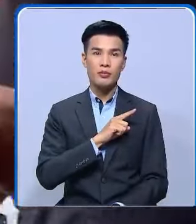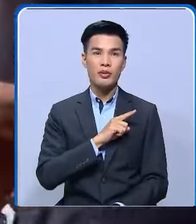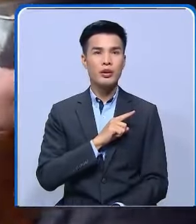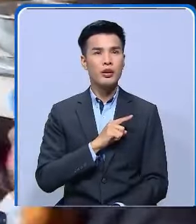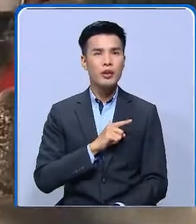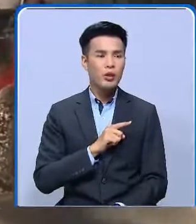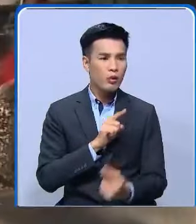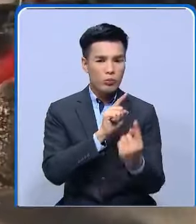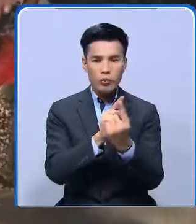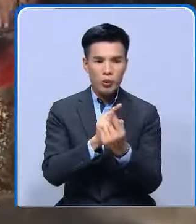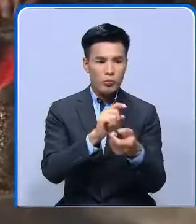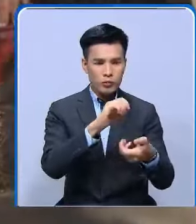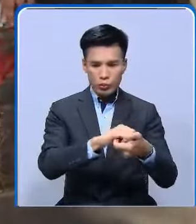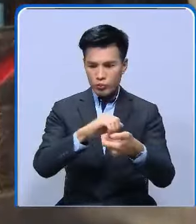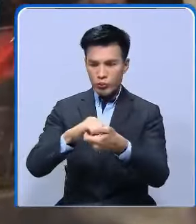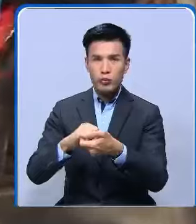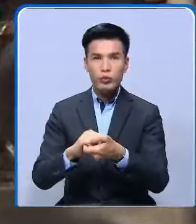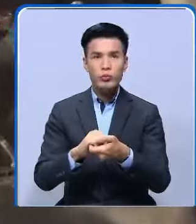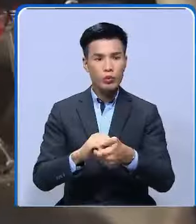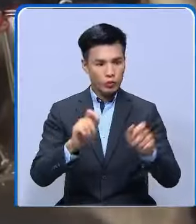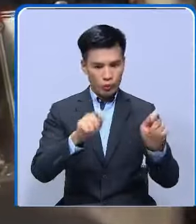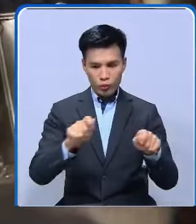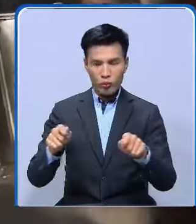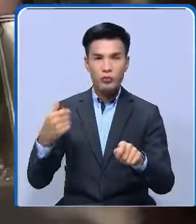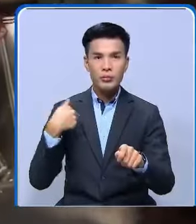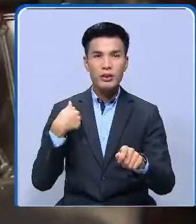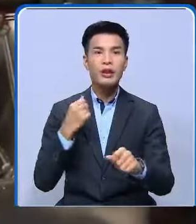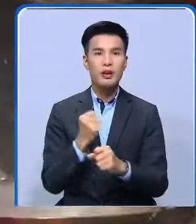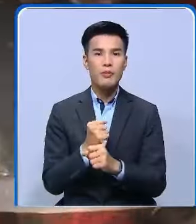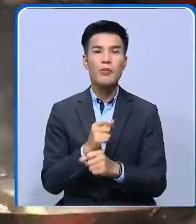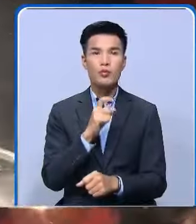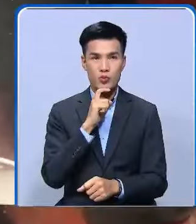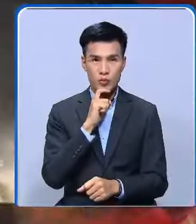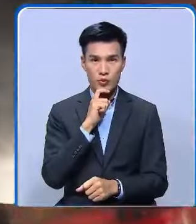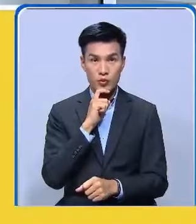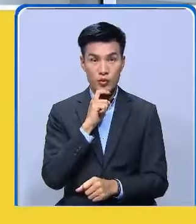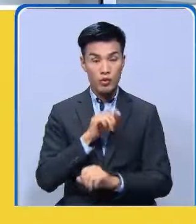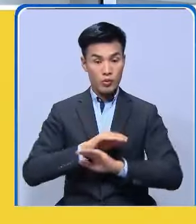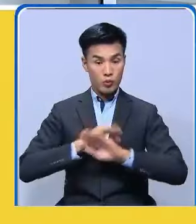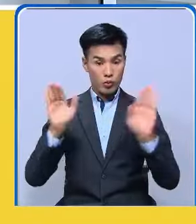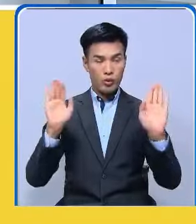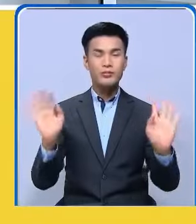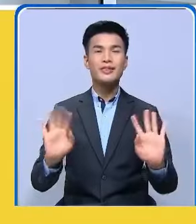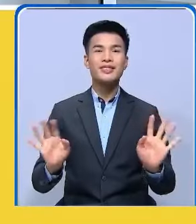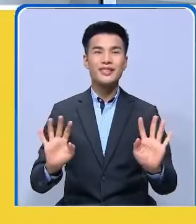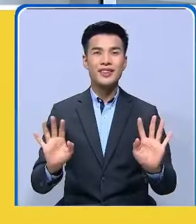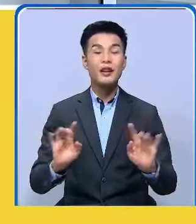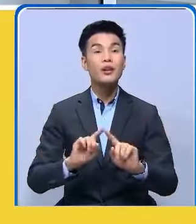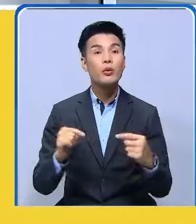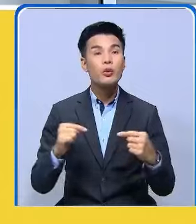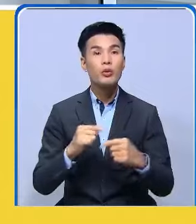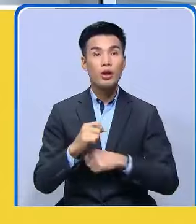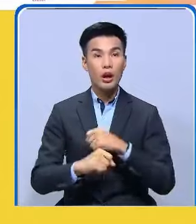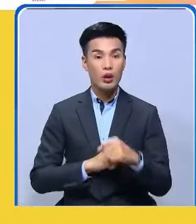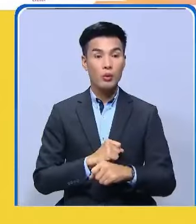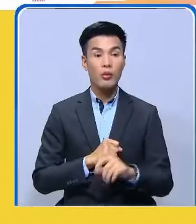วหลายหน่วยงานหลายที่แล้ว ภารกิจยังติดพันอยู่ ภารกิจยังมีอยู่จะมาแบบเลิกอะไรอย่างเงี้ยไม่ใช่ แต่เรื่องที่ว่า80แล้วยังแ